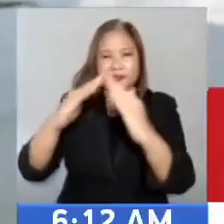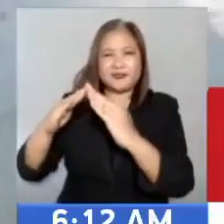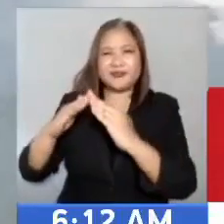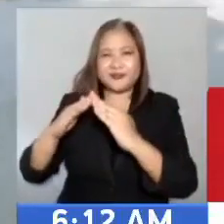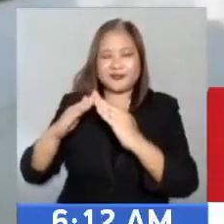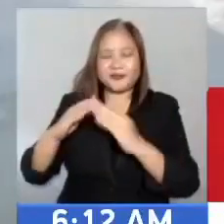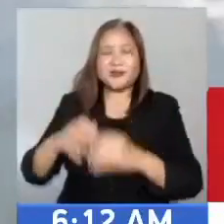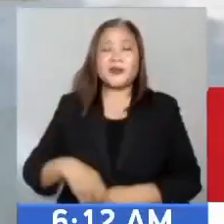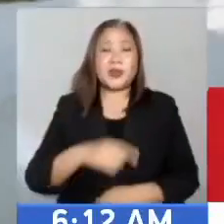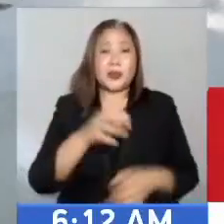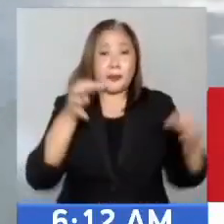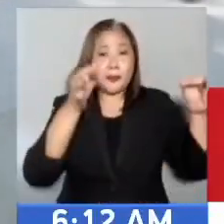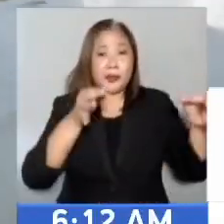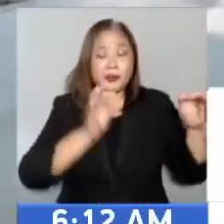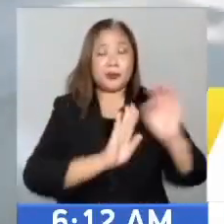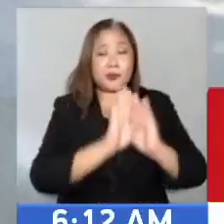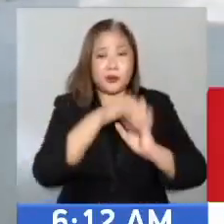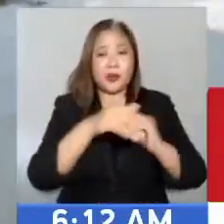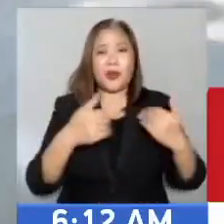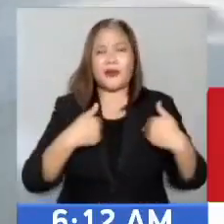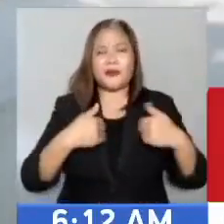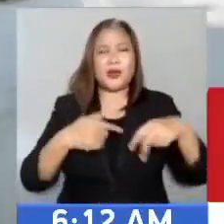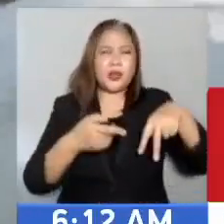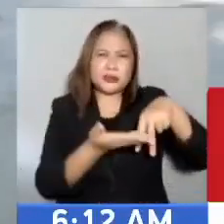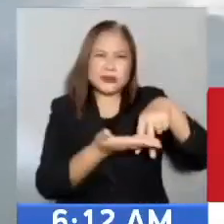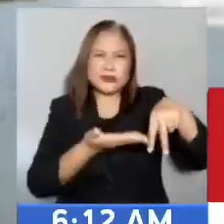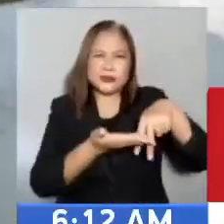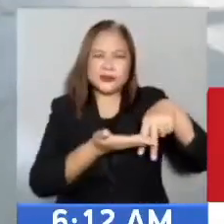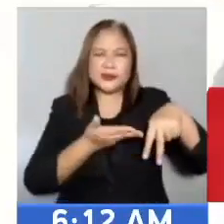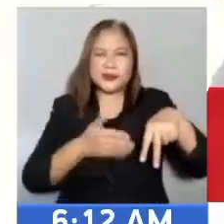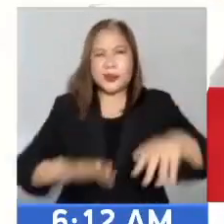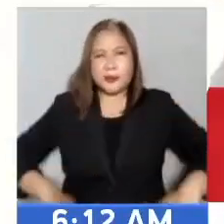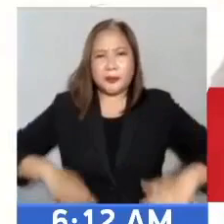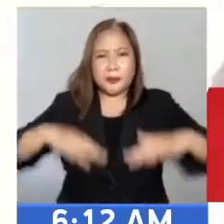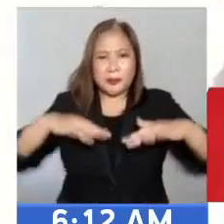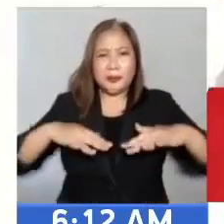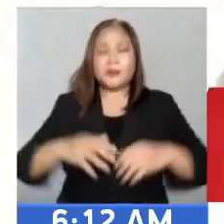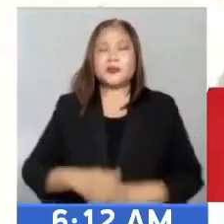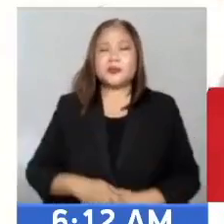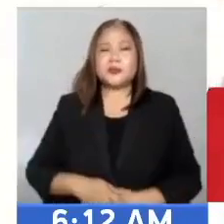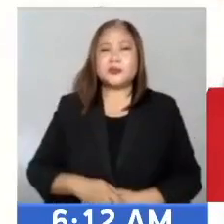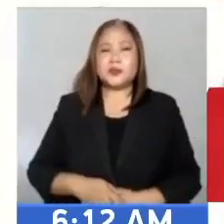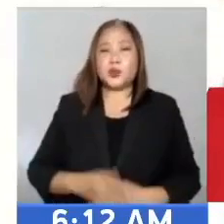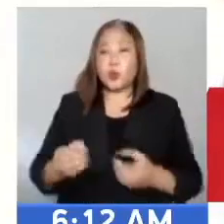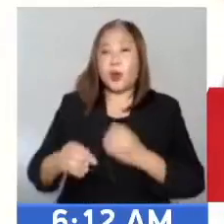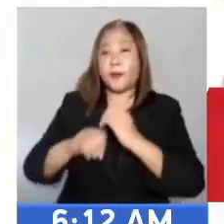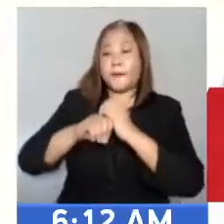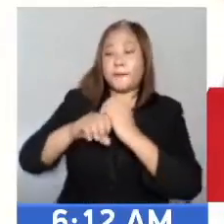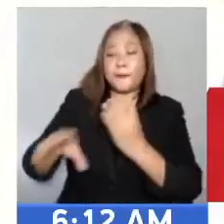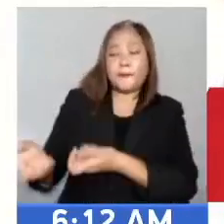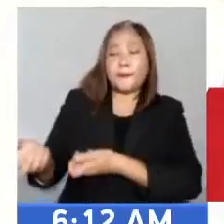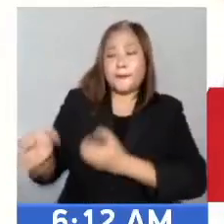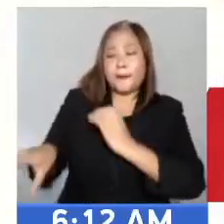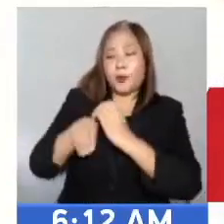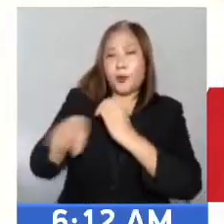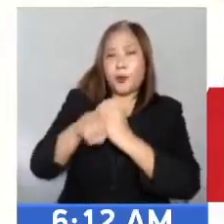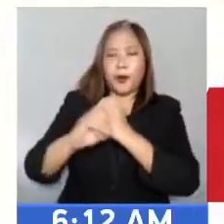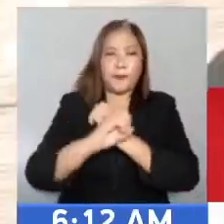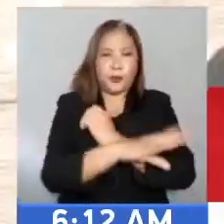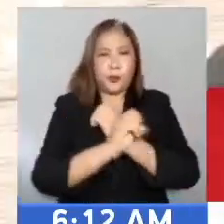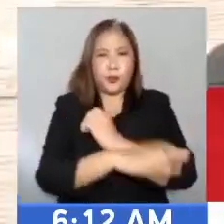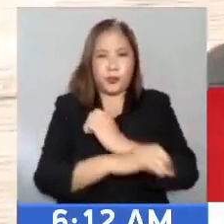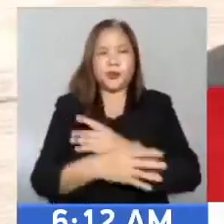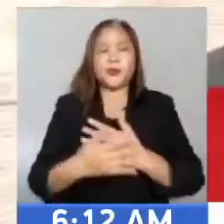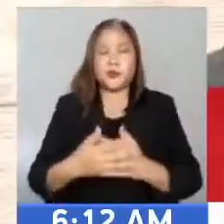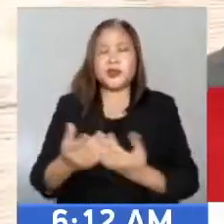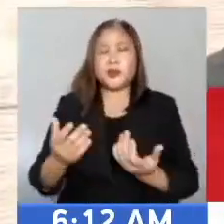naman sa lugar, abot tuhod ang baha. Nagsagawa na ng pumping operation ang mga opisyal ng barangay at sangguni ang kabataan para